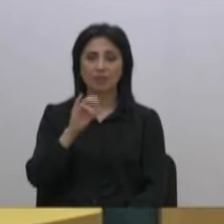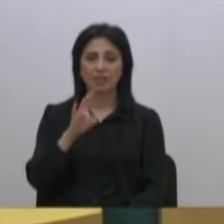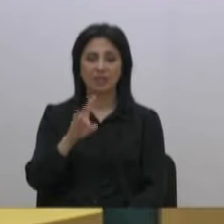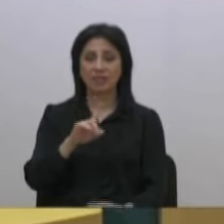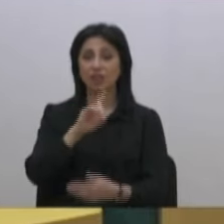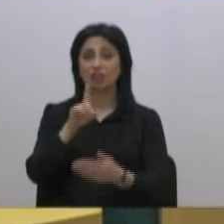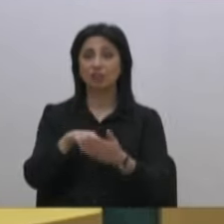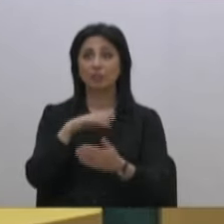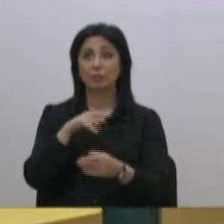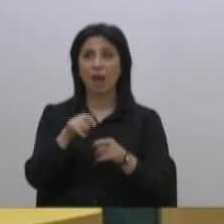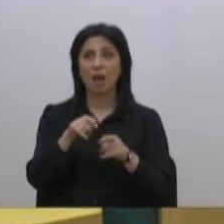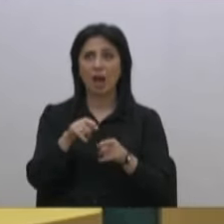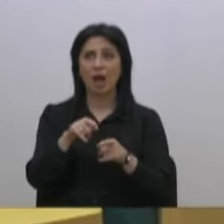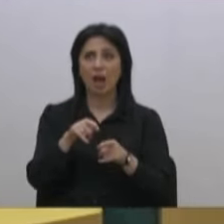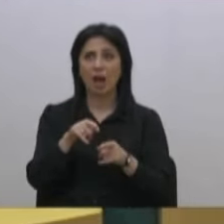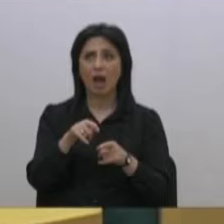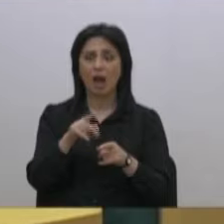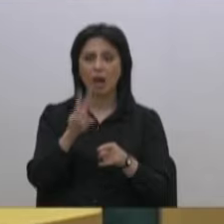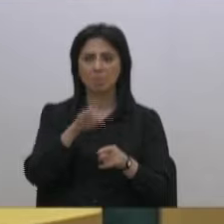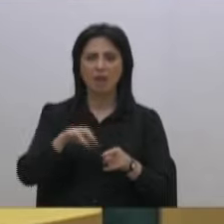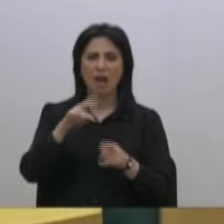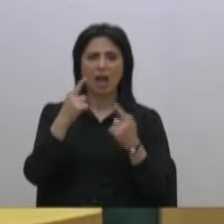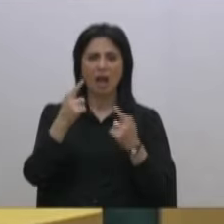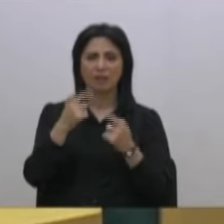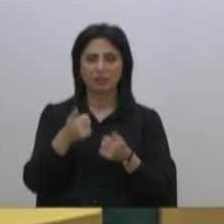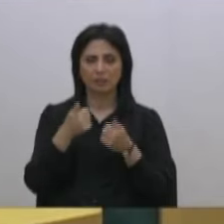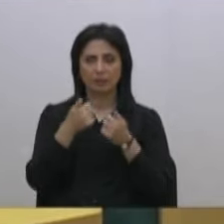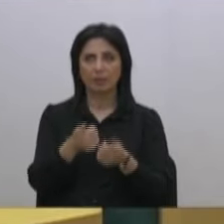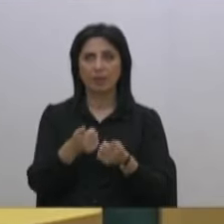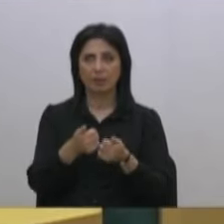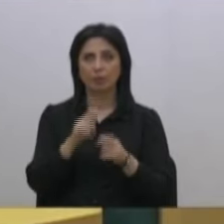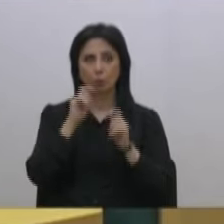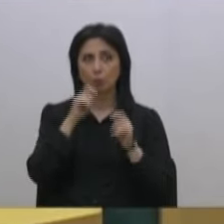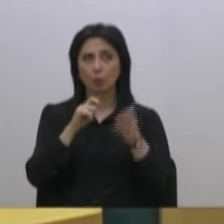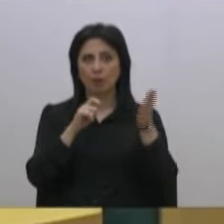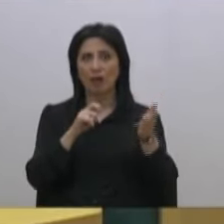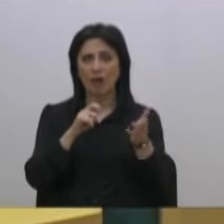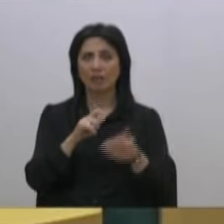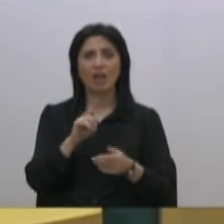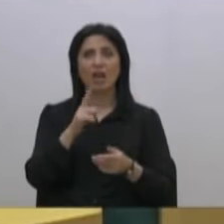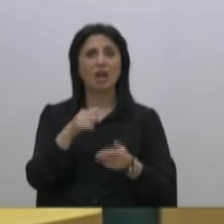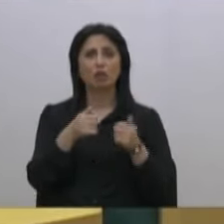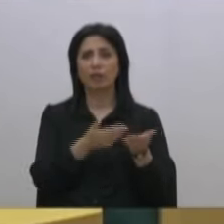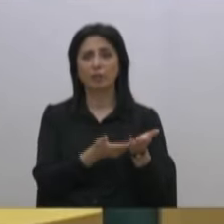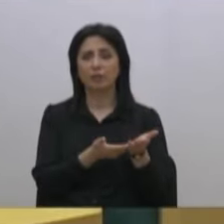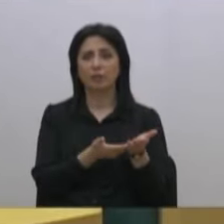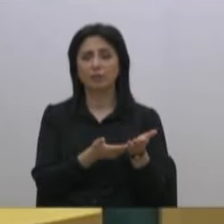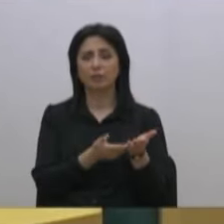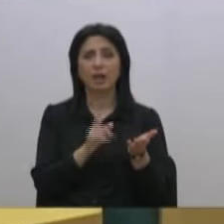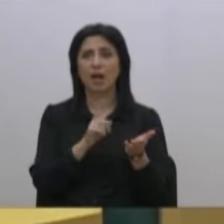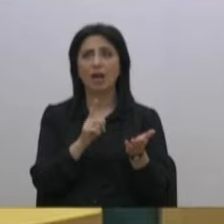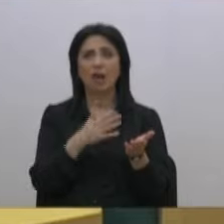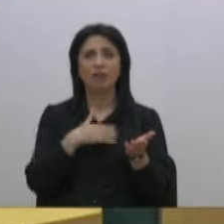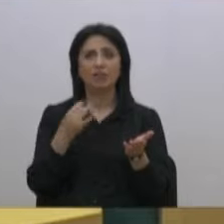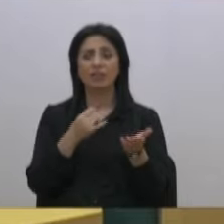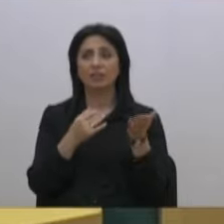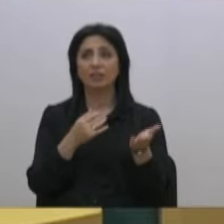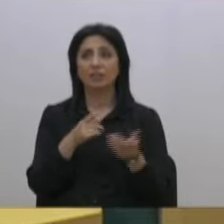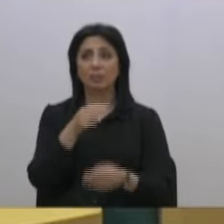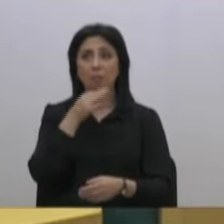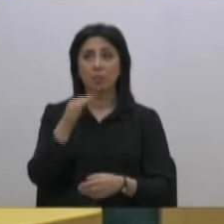დაუსვეს კითხვა, რომ აი ამდენი მილიარდით ვეხმარებით უკრაინას და რატო ვეხმარებით, რატო, რა ჩვენი ინტერესი